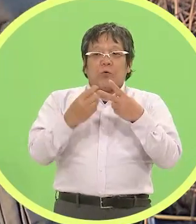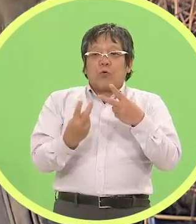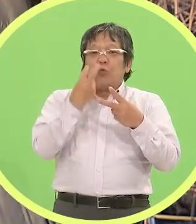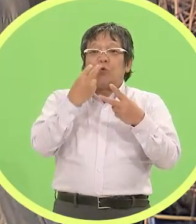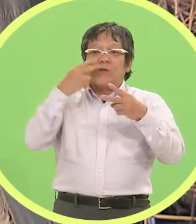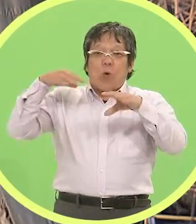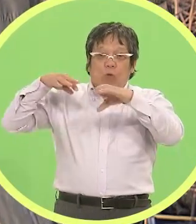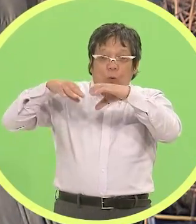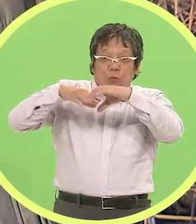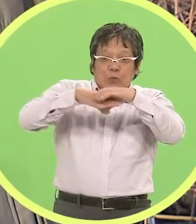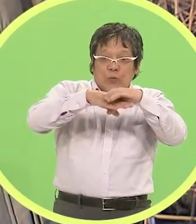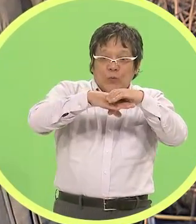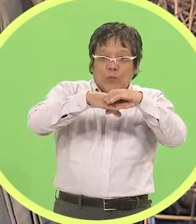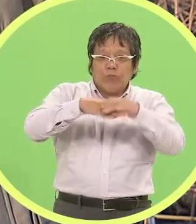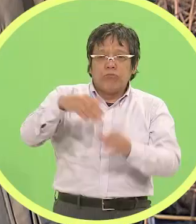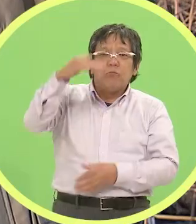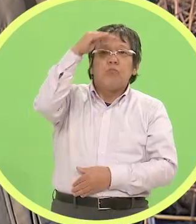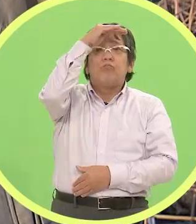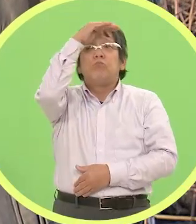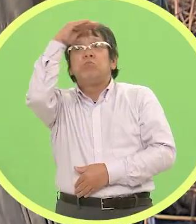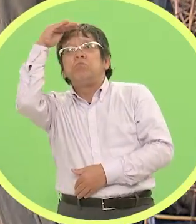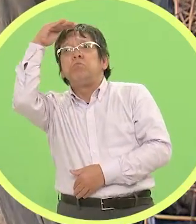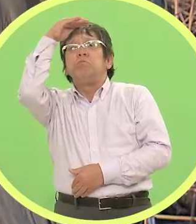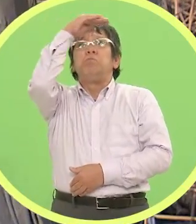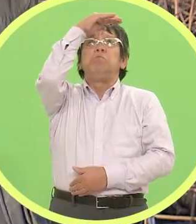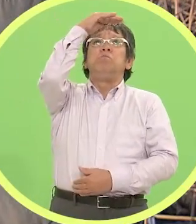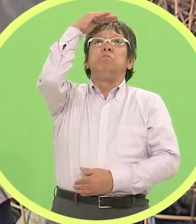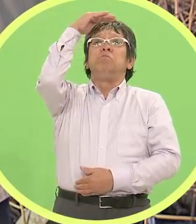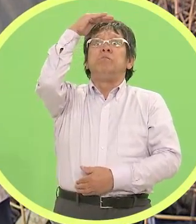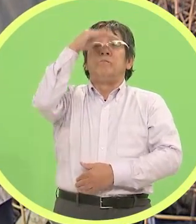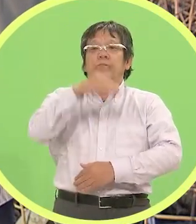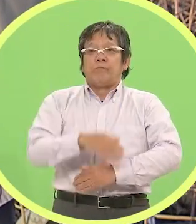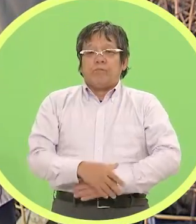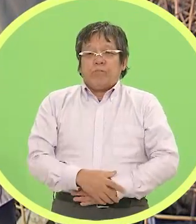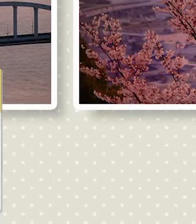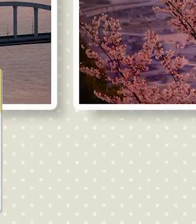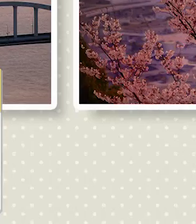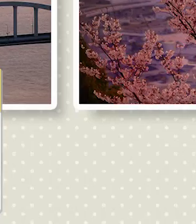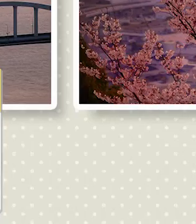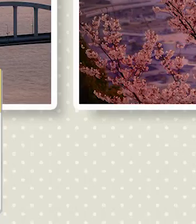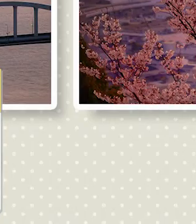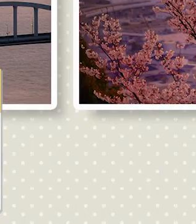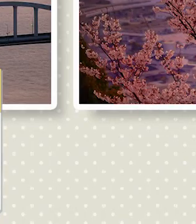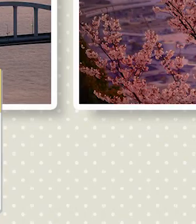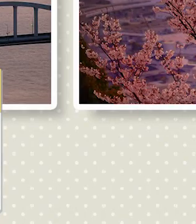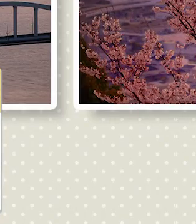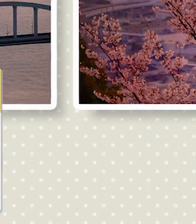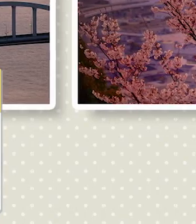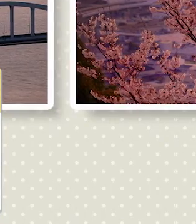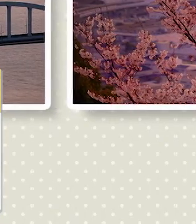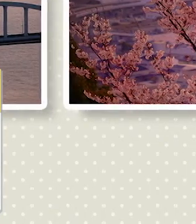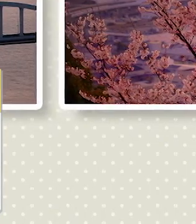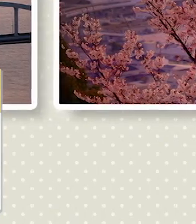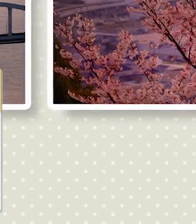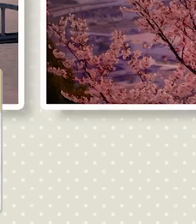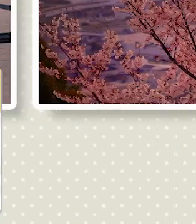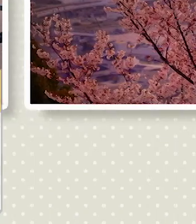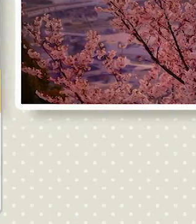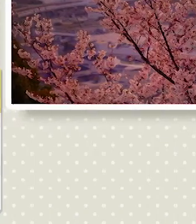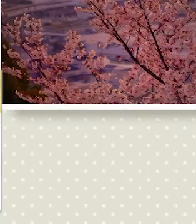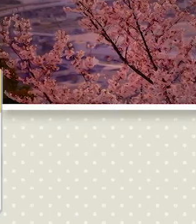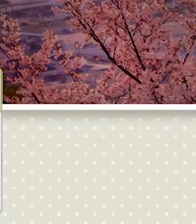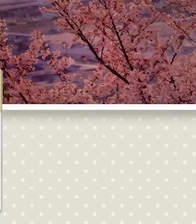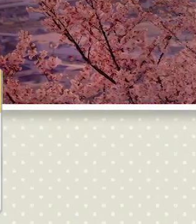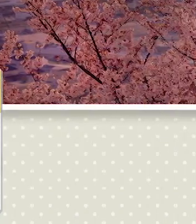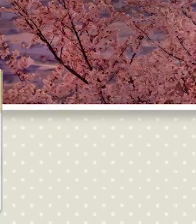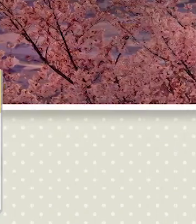気を通すため、 3. 先を見通すため。 見えない。 広島市からお知らせです。1